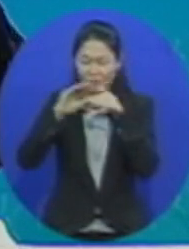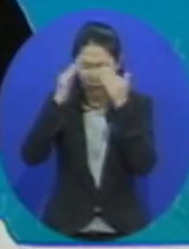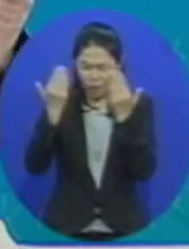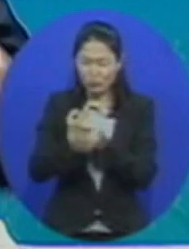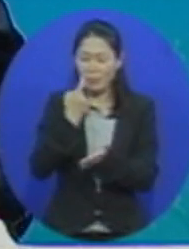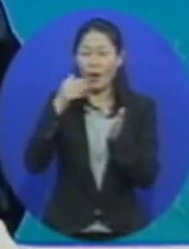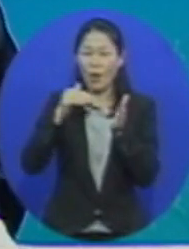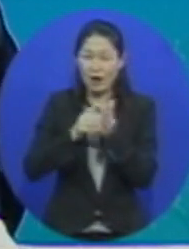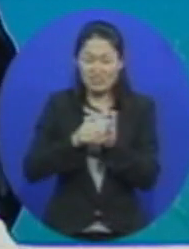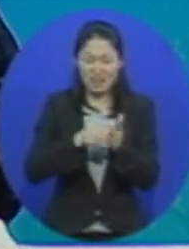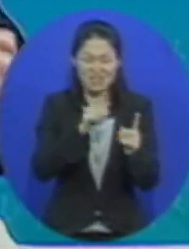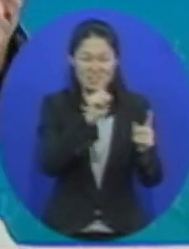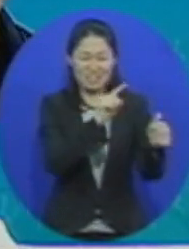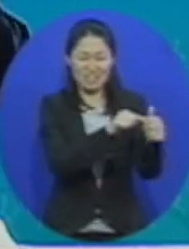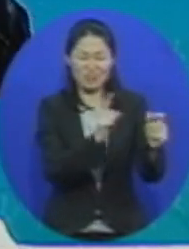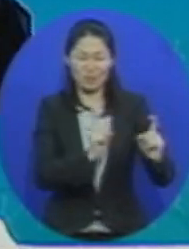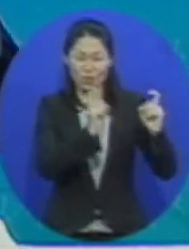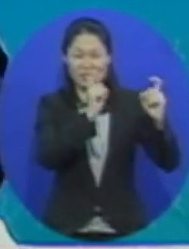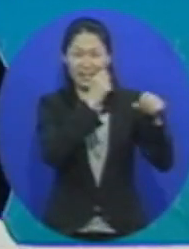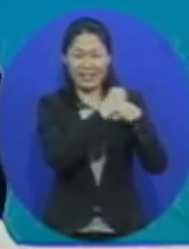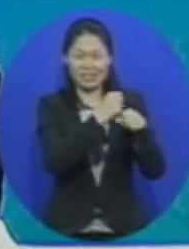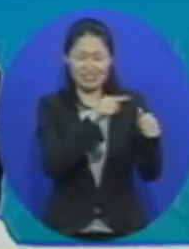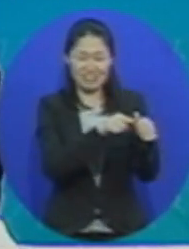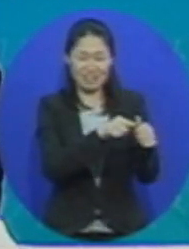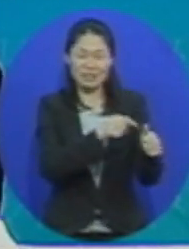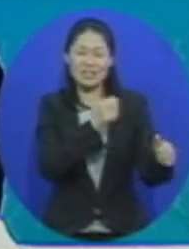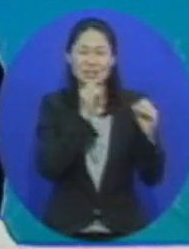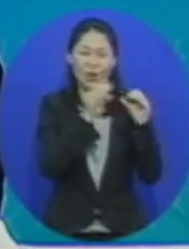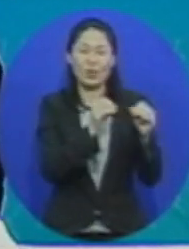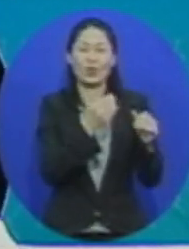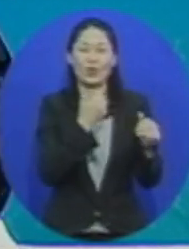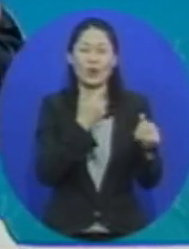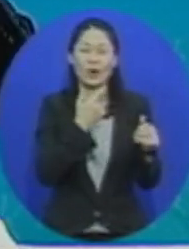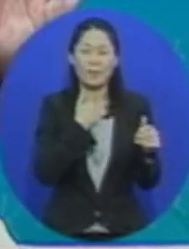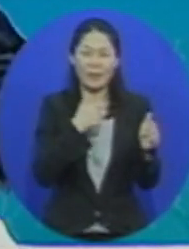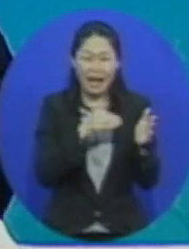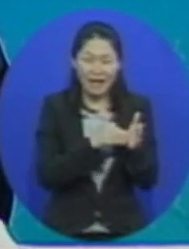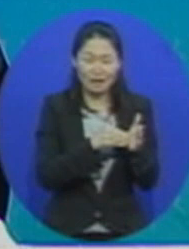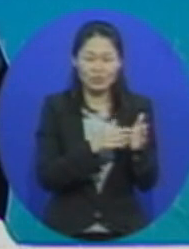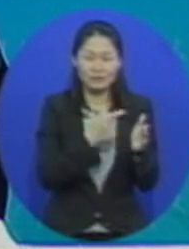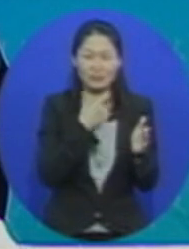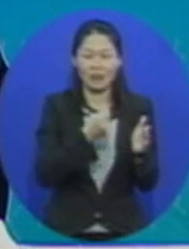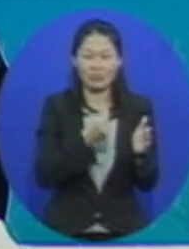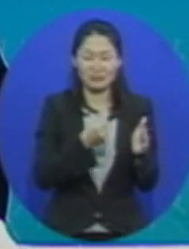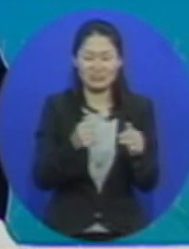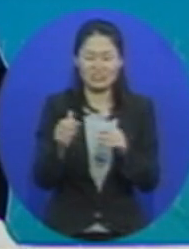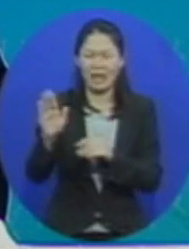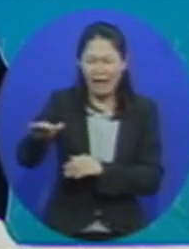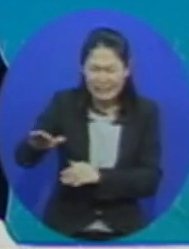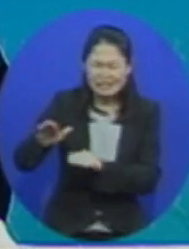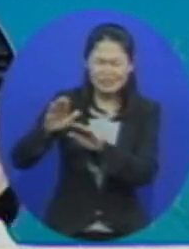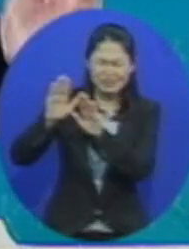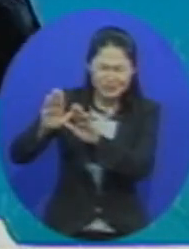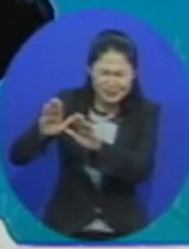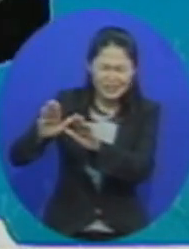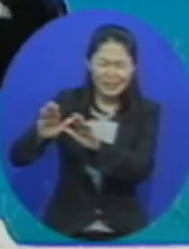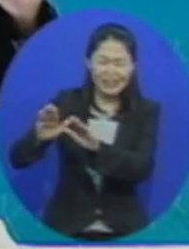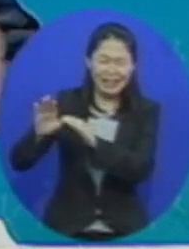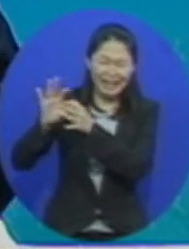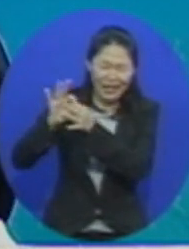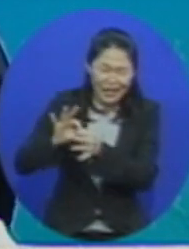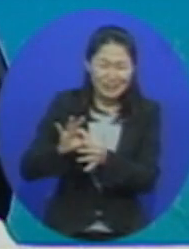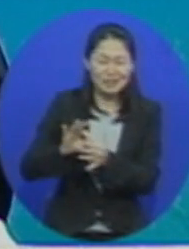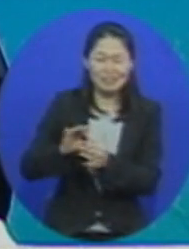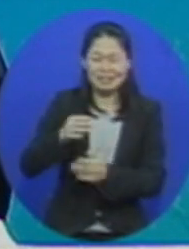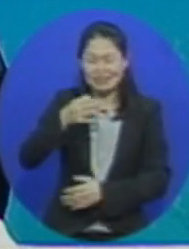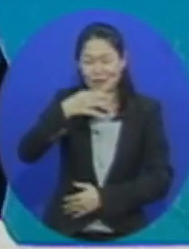그리고 그 사람하고 논쟁을 해서 그 사람을 전도 하겠다고 말리느라 고 혼났어요 시나 가는거고